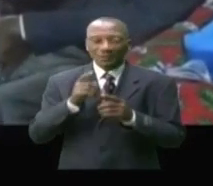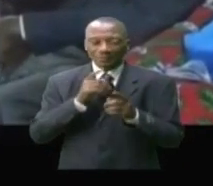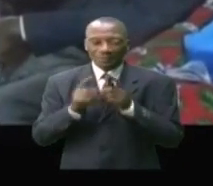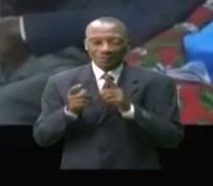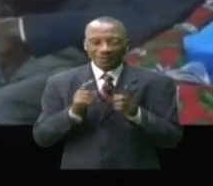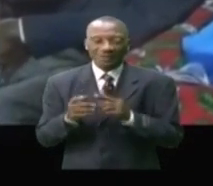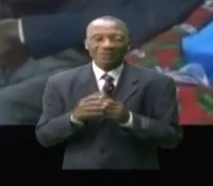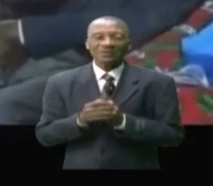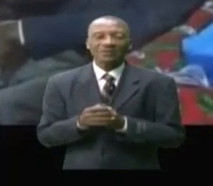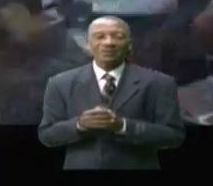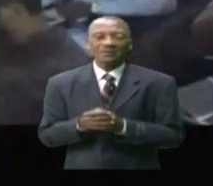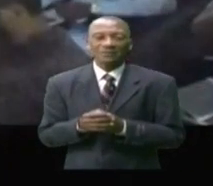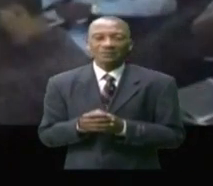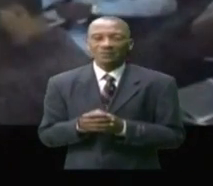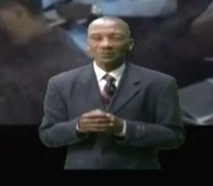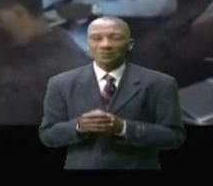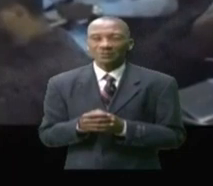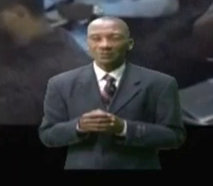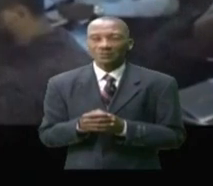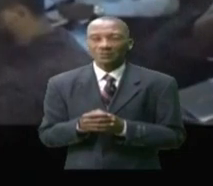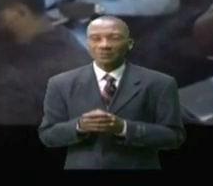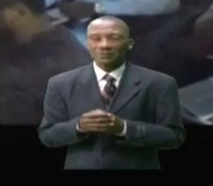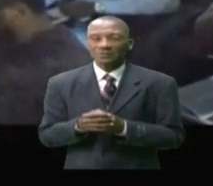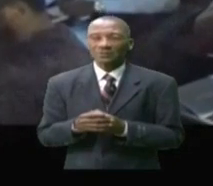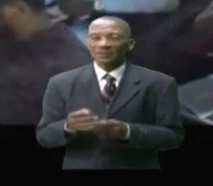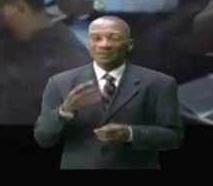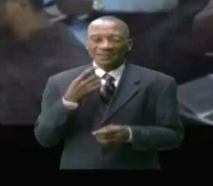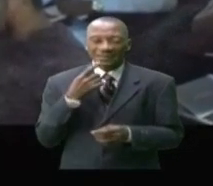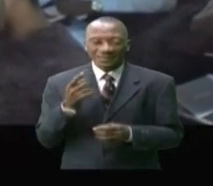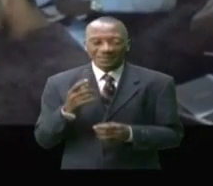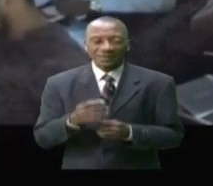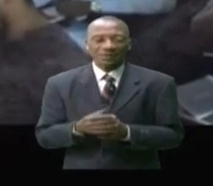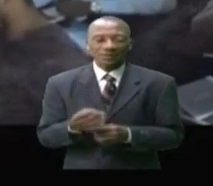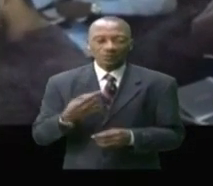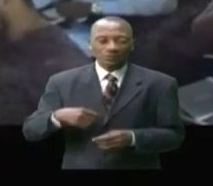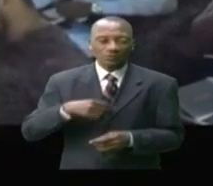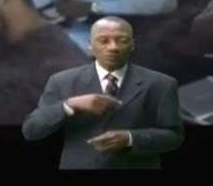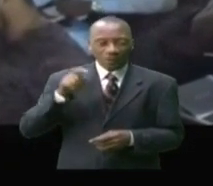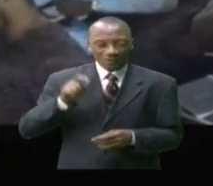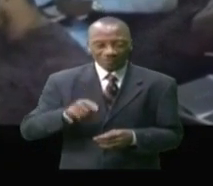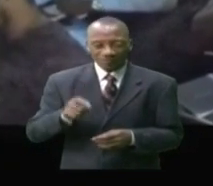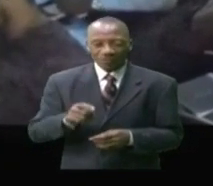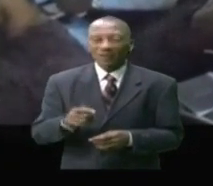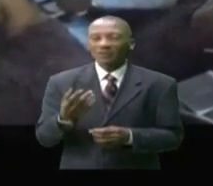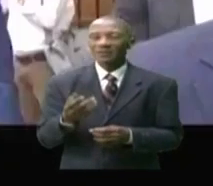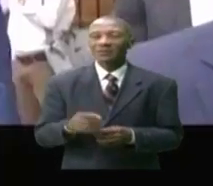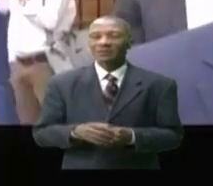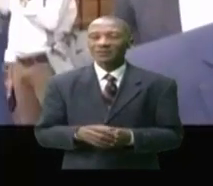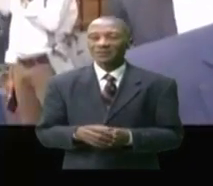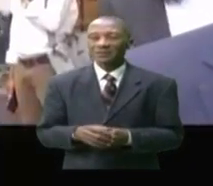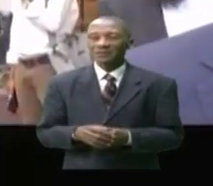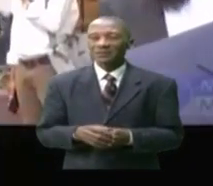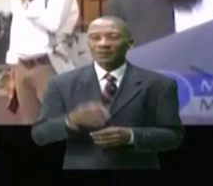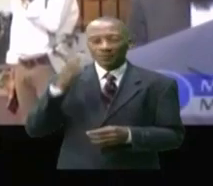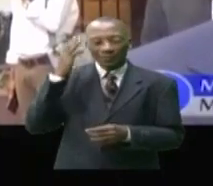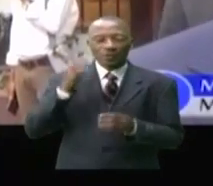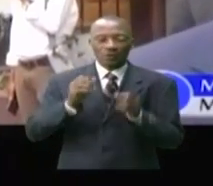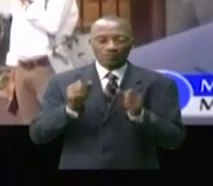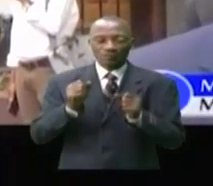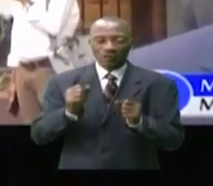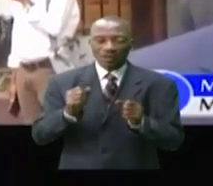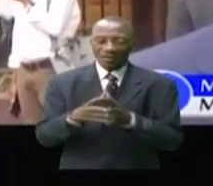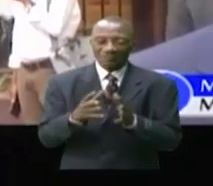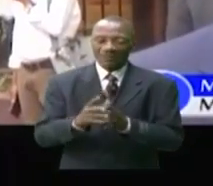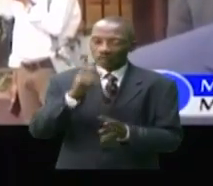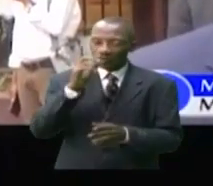doit avoir 6 régions plus une qui est la capitale, mais aussi penser au pouvoir judiciaire qui devait